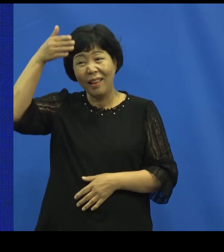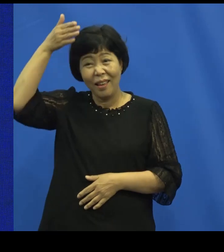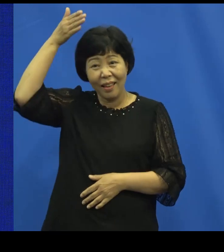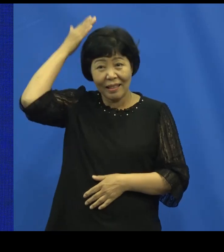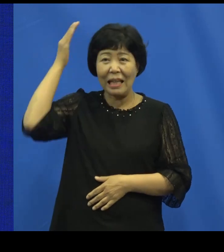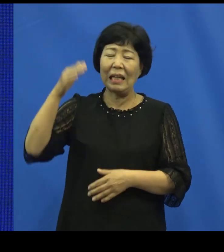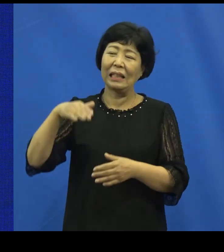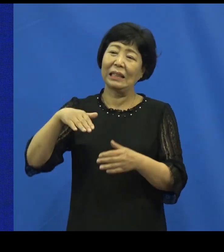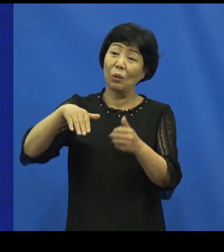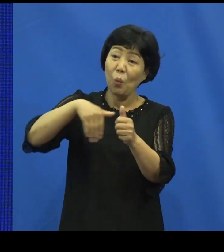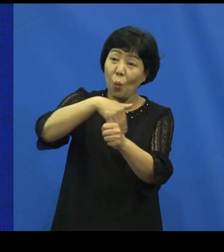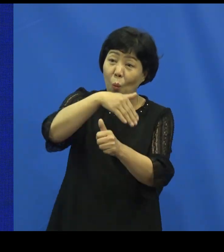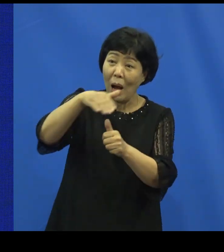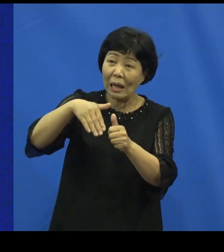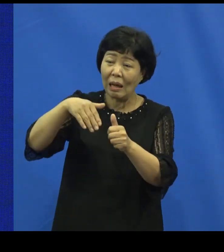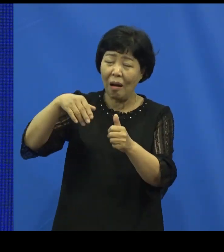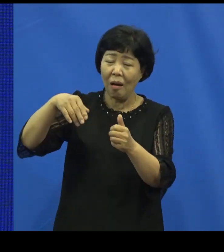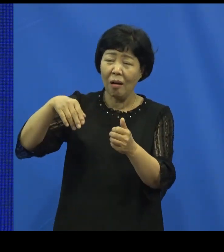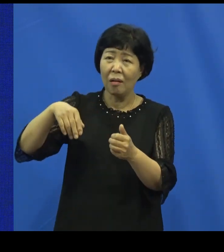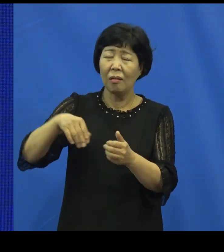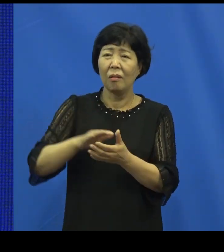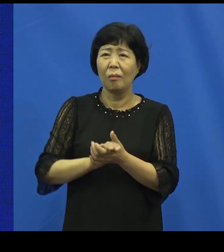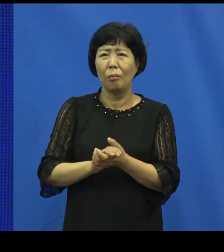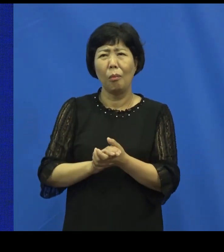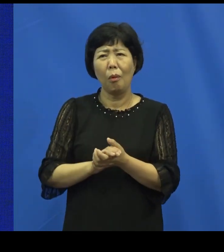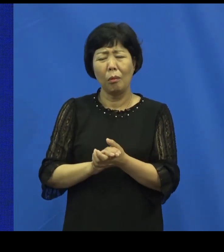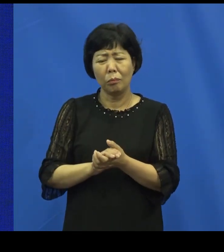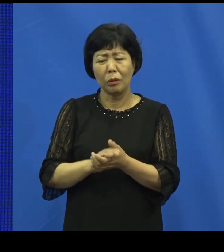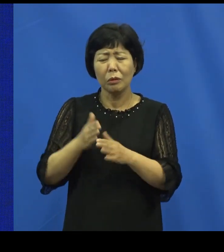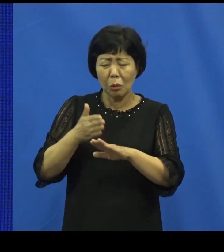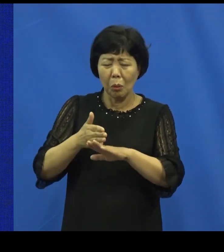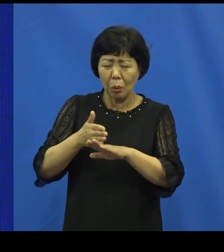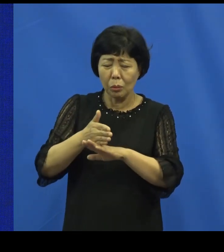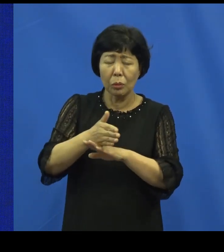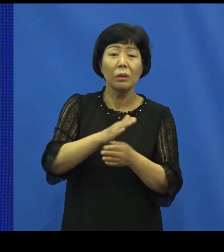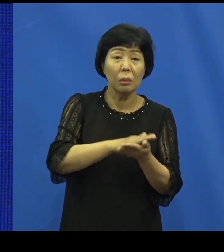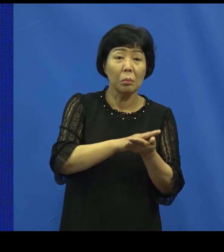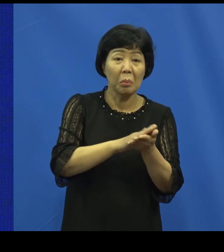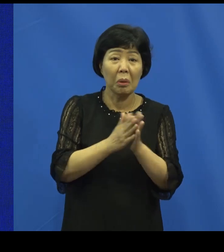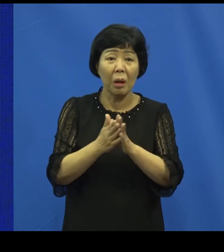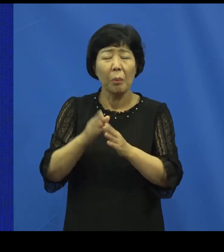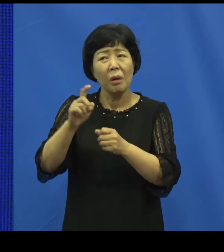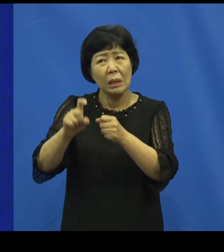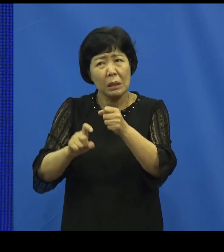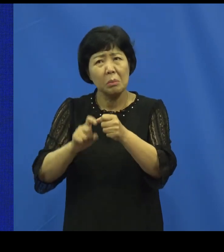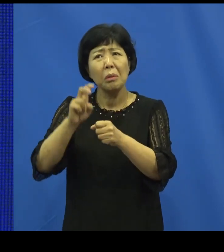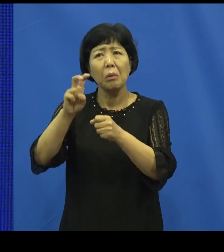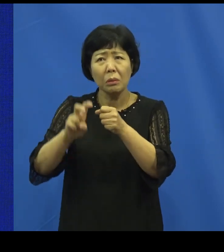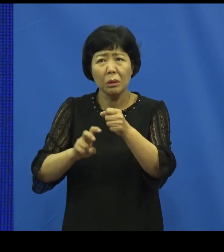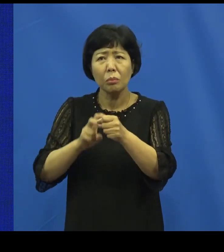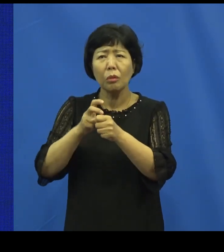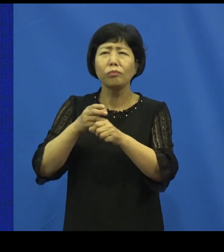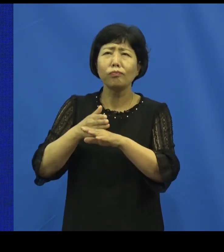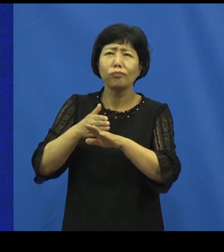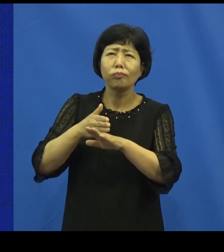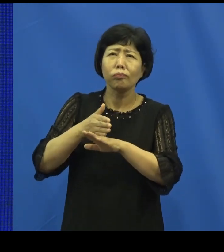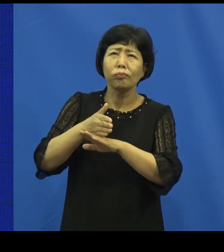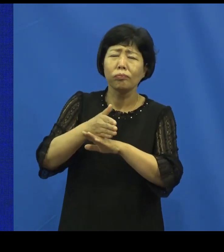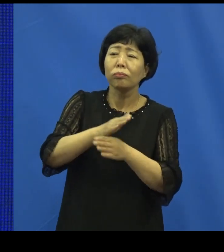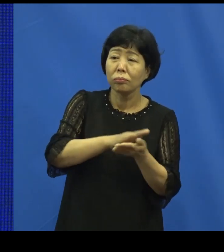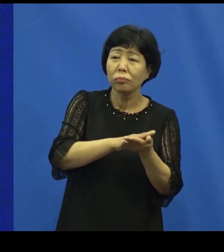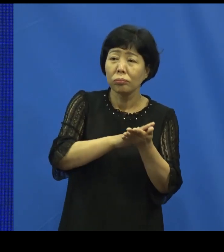우리의 환경, 상황이 그렇게 바뀌지 않았거든요. 뭐 10년이나 20년 전이나 비슷했기 때문에 그